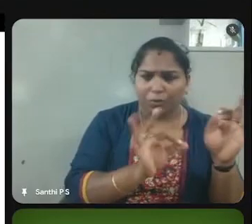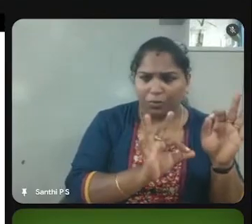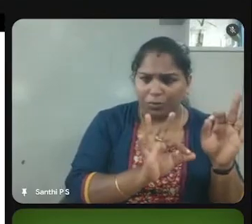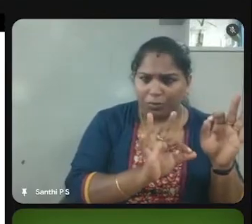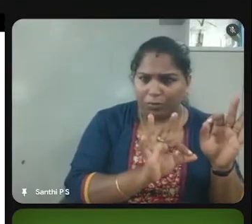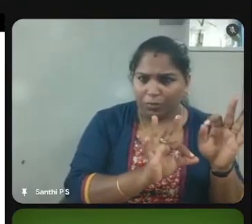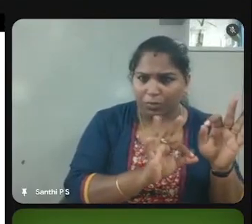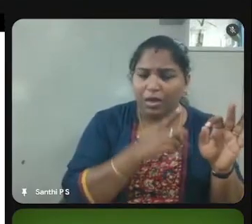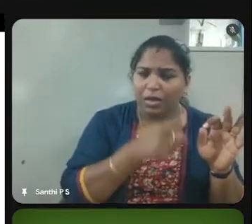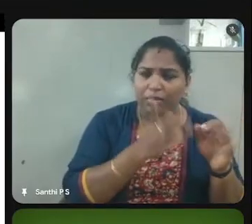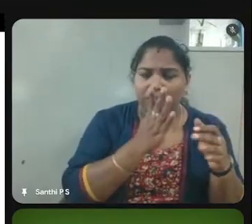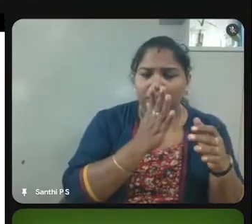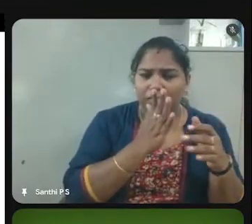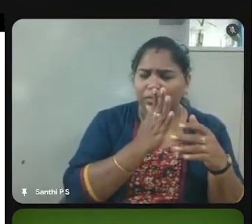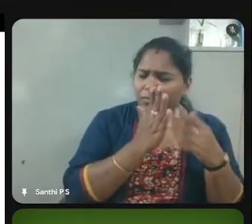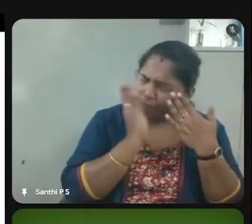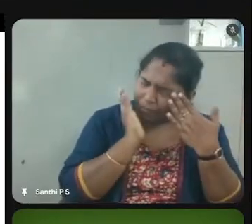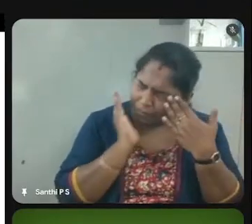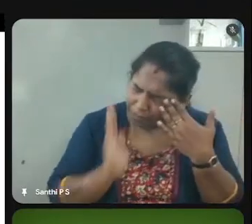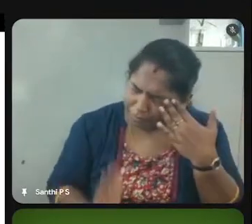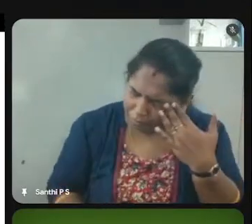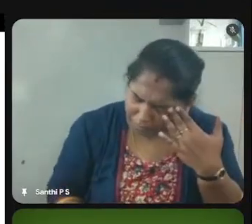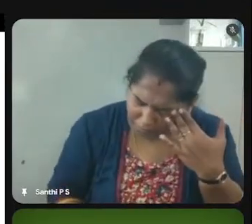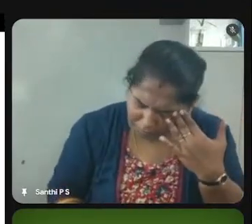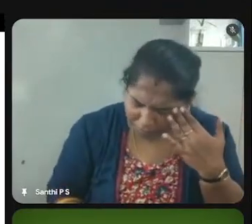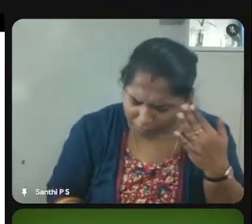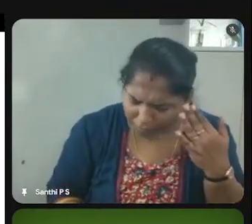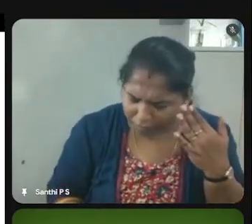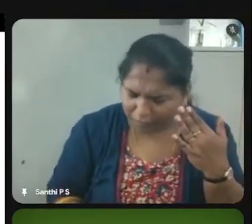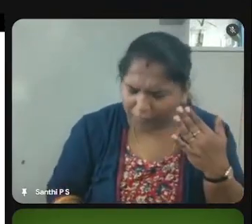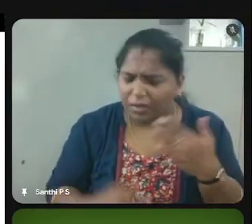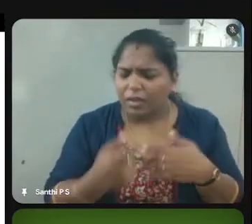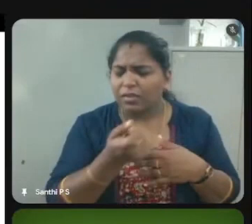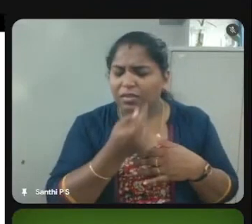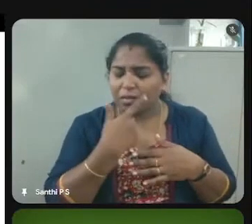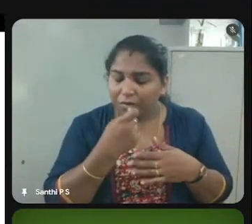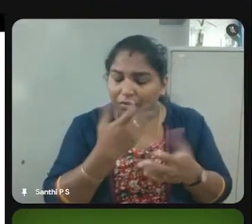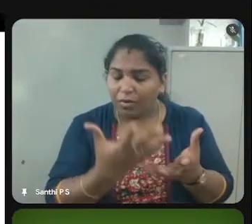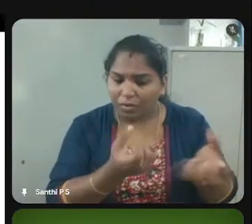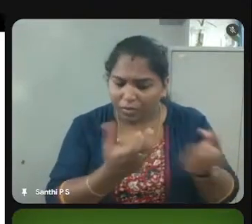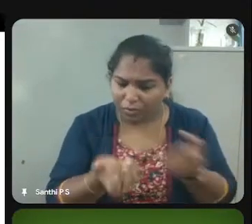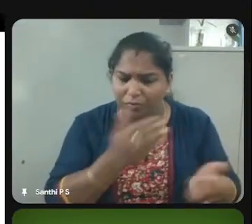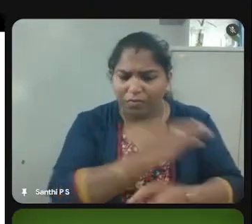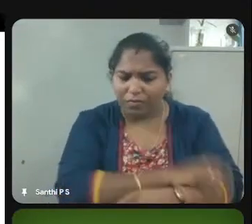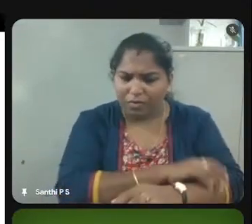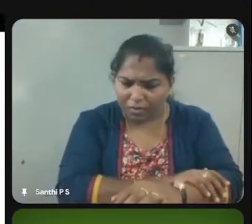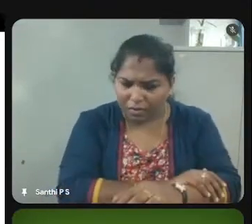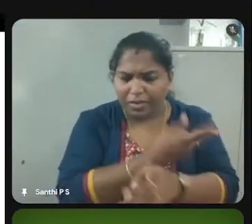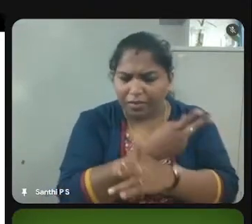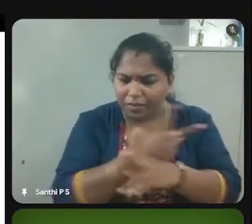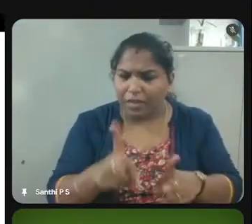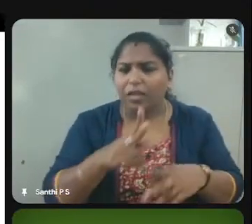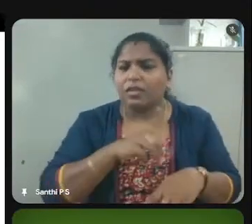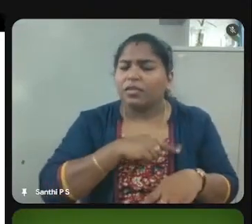അതും ഈ ഡിസബിലിറ്റി ഉള്ള എത്ര പെർസെന്റാണ് ഒരു കാര്യങ്ങൾ ഡേപ്പർ വാങ്ങിക്കുന്നതും അവർക്ക് ടാബ്ലറ്റ് വാങ്ങിക്കുന്നതും ഫിസിയോതെറാപ്പി ചെയ്യുന്നതും എല്ലാം കഷ്ടപ്പെട്ട് തന്നെ ചെയ്യുന്നു.